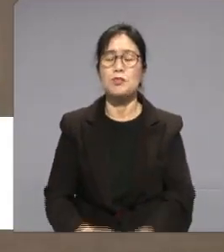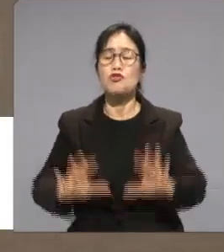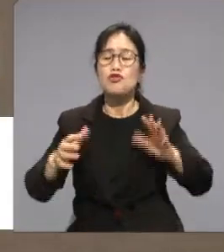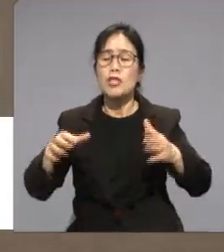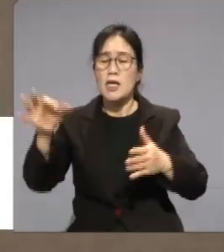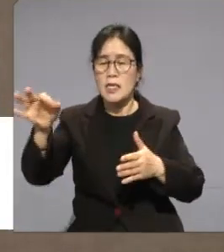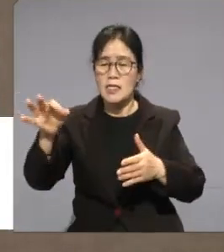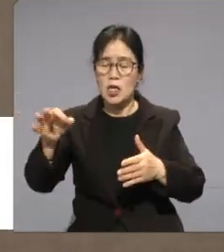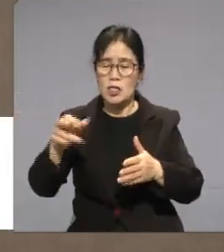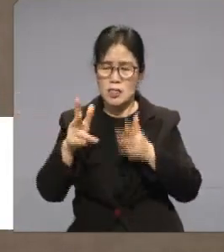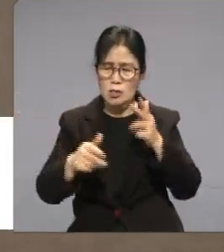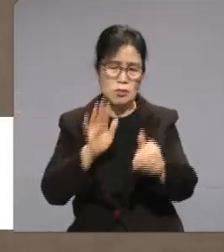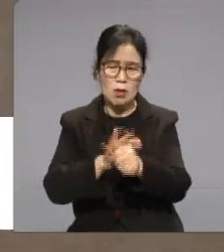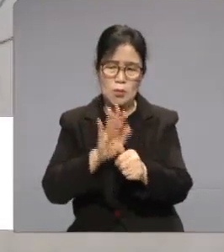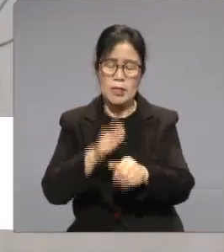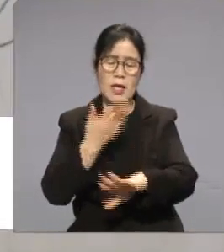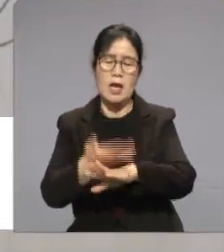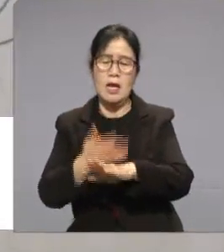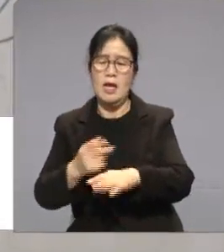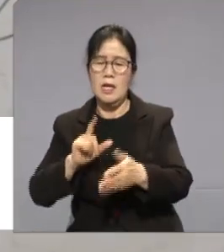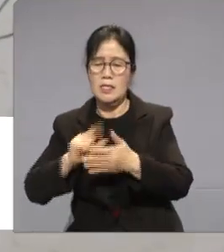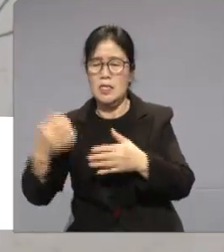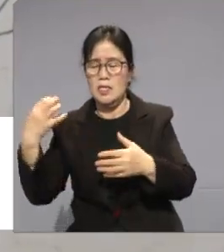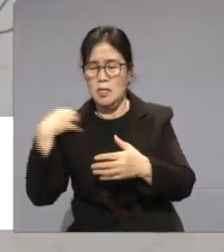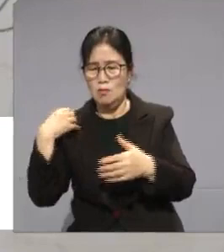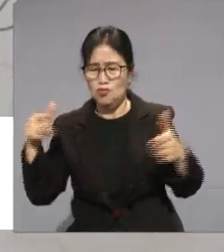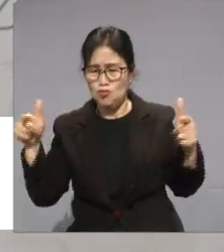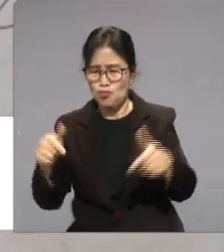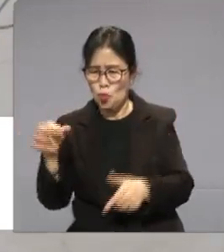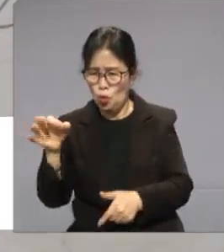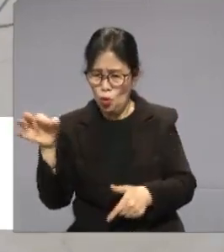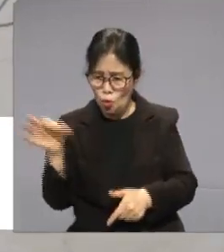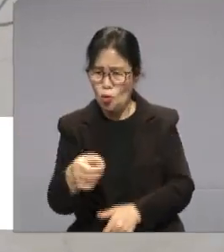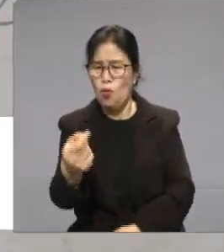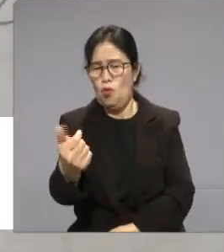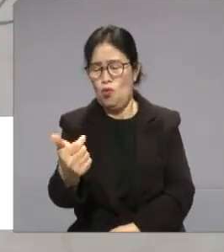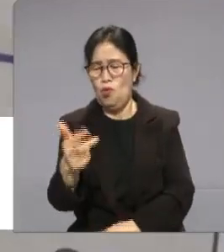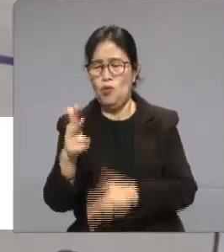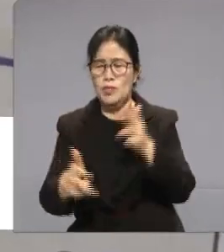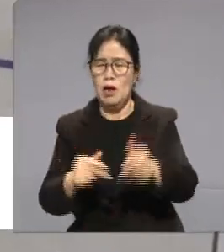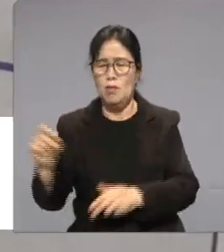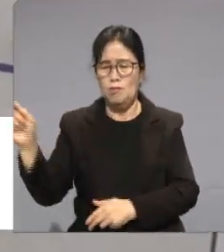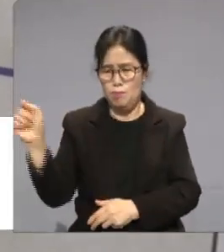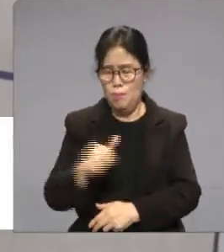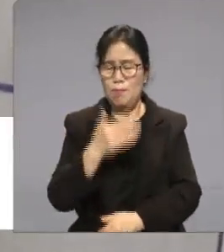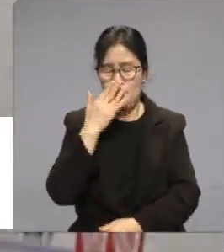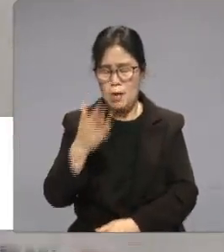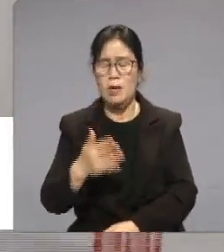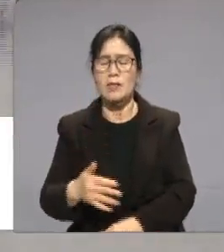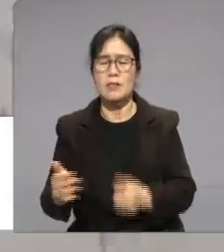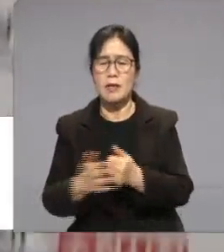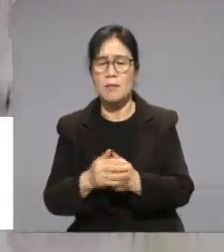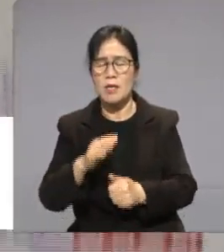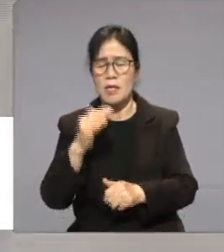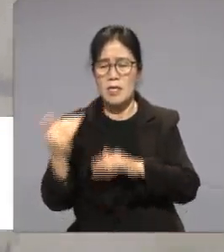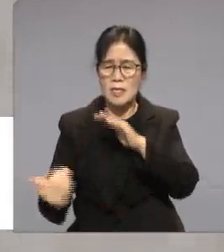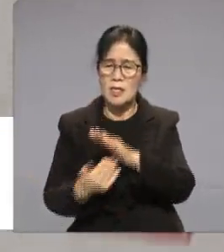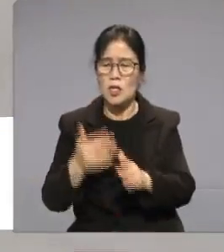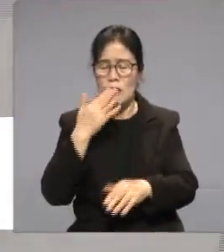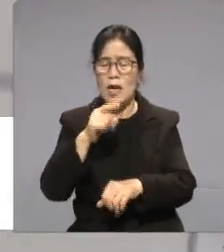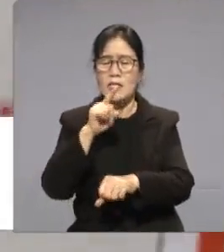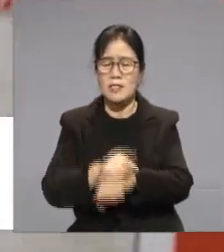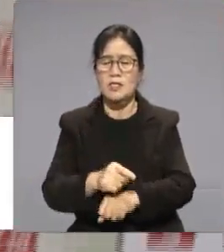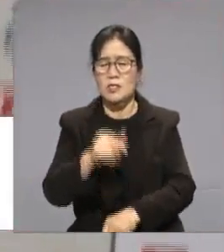재정 지원 사업과 달리 지자체에서 부담할 재정이 적고 사업 추진도 속도감 있게 진행할 수 있어 실현 가능성이 높은